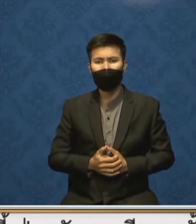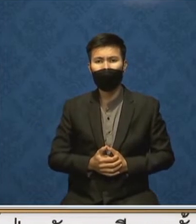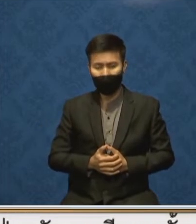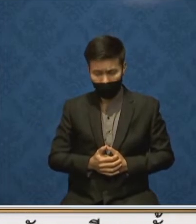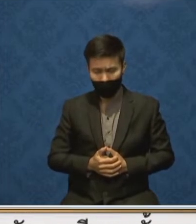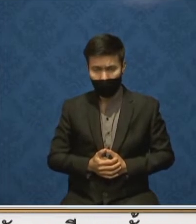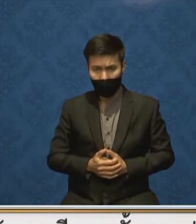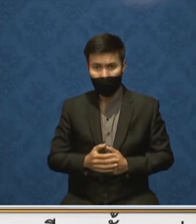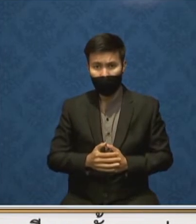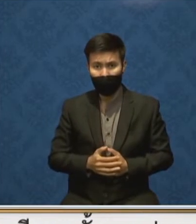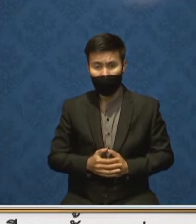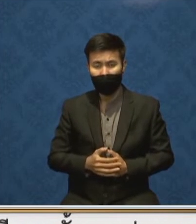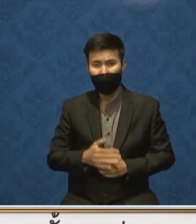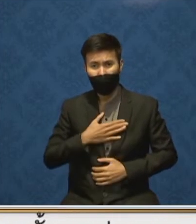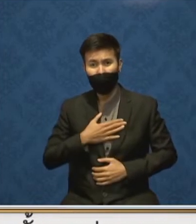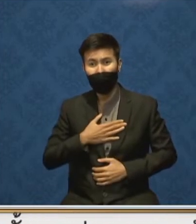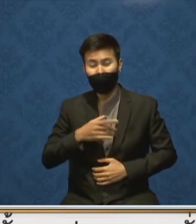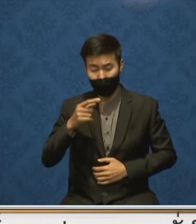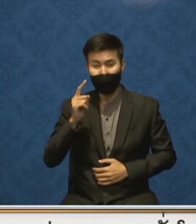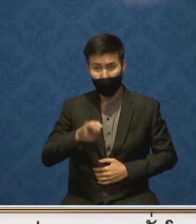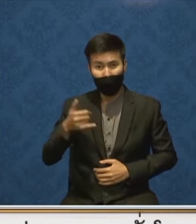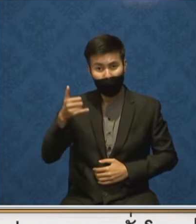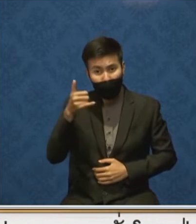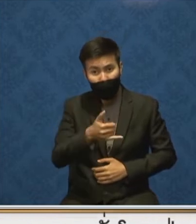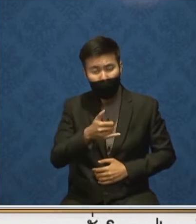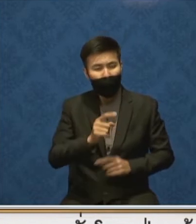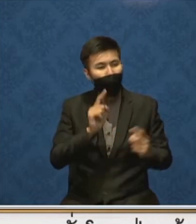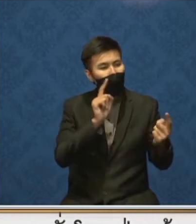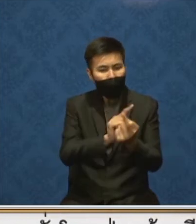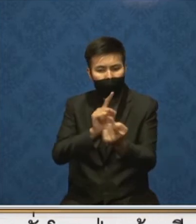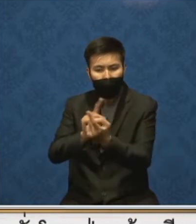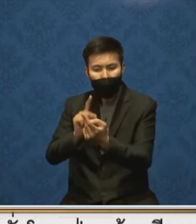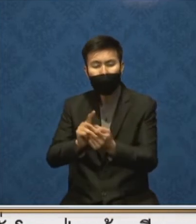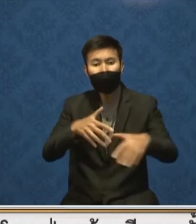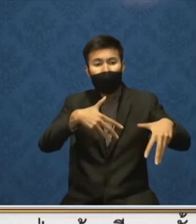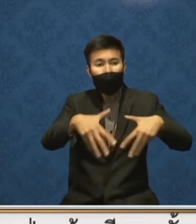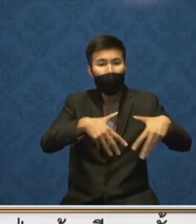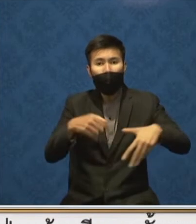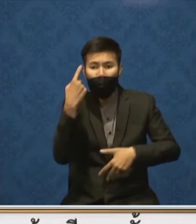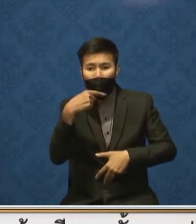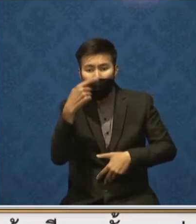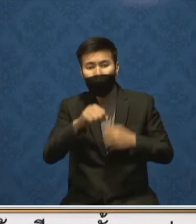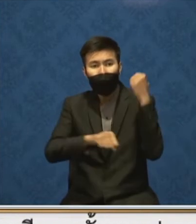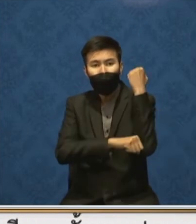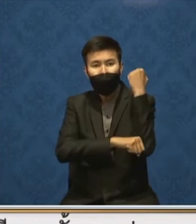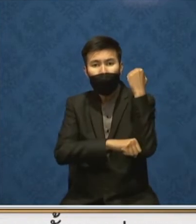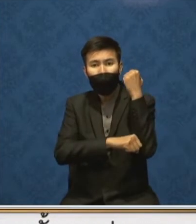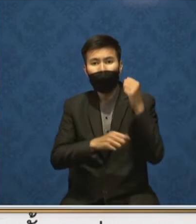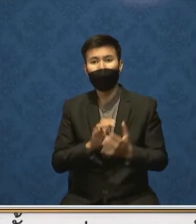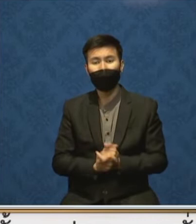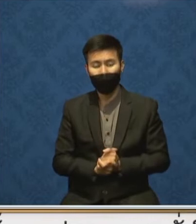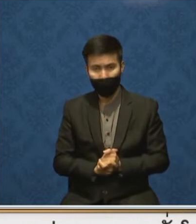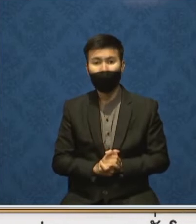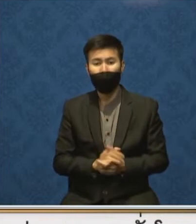ทิเรื่นี้ว่าเราต้องเดินไปหาประชาชนรายคนเลยวาคนไเป็คนจนแล้วยืนเมนูแ้จนใหเขา